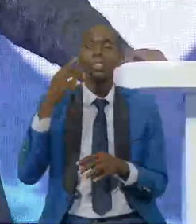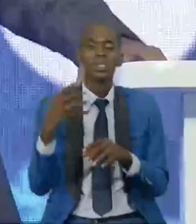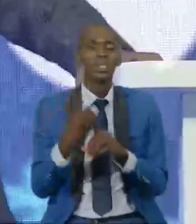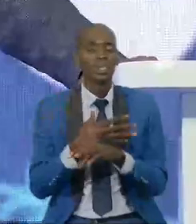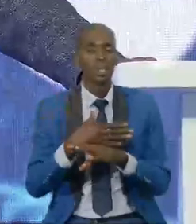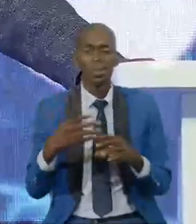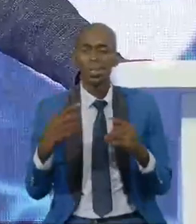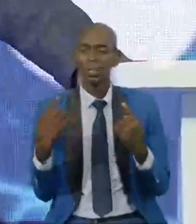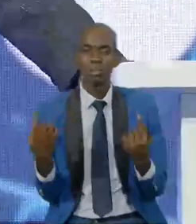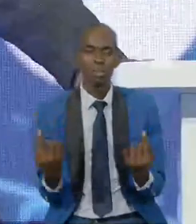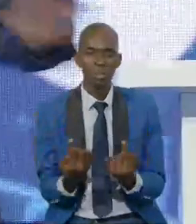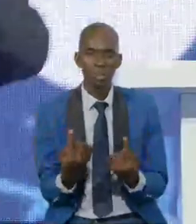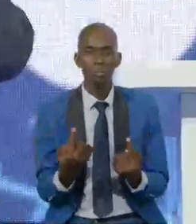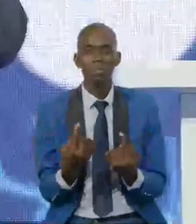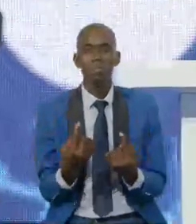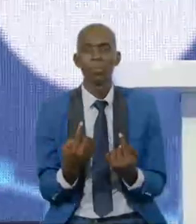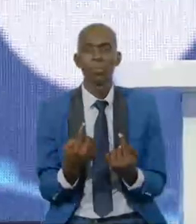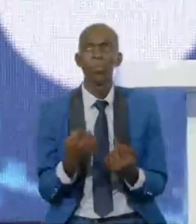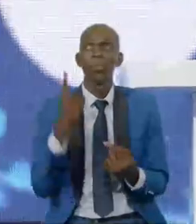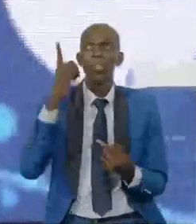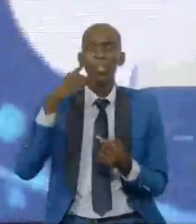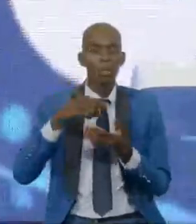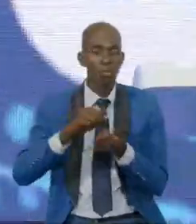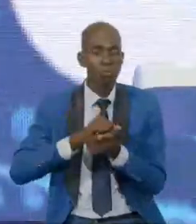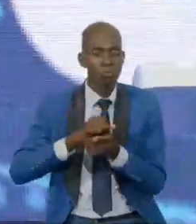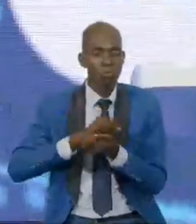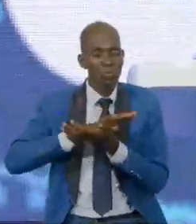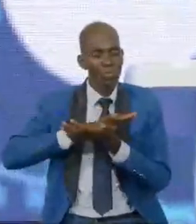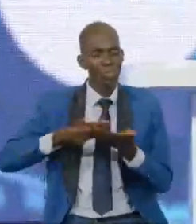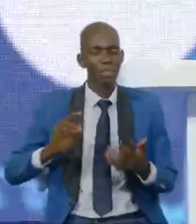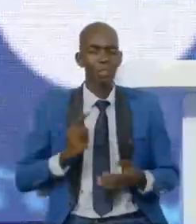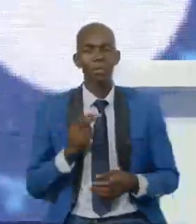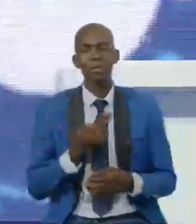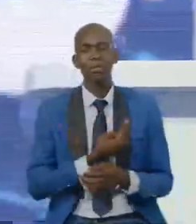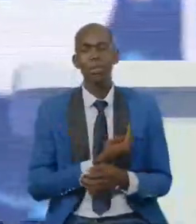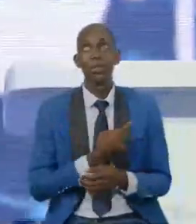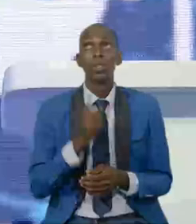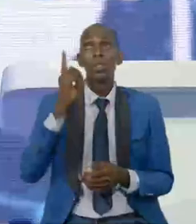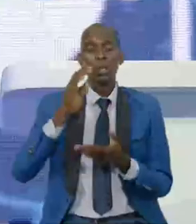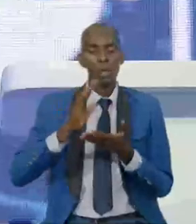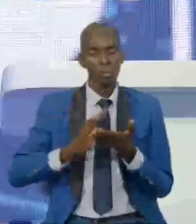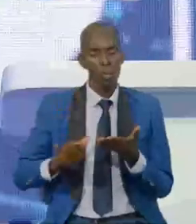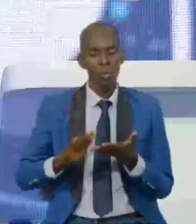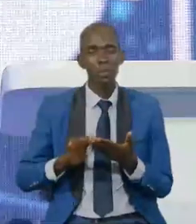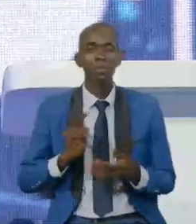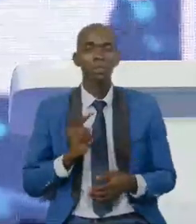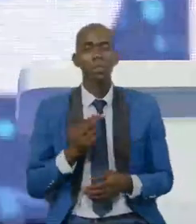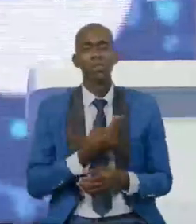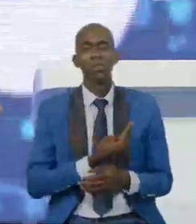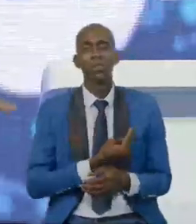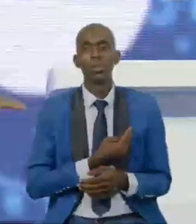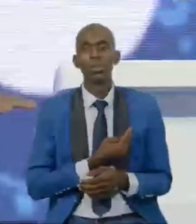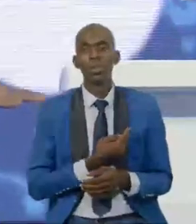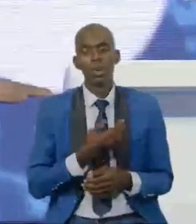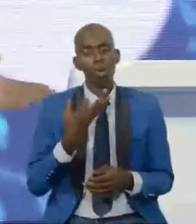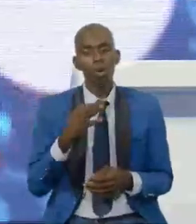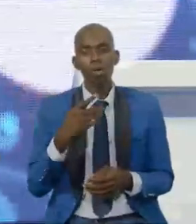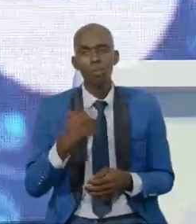sin. Il ôte les péchés. He purges us. Il nous purifie. He pardons us. Il nous pardonne. The pollution